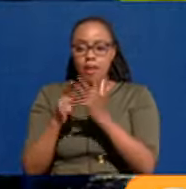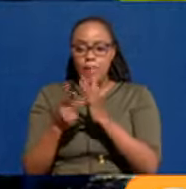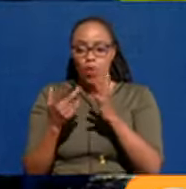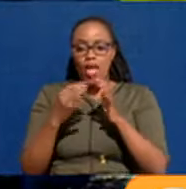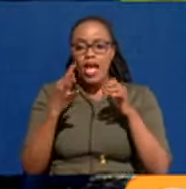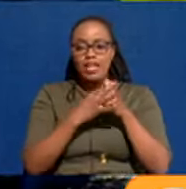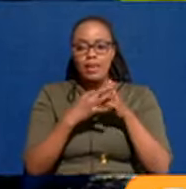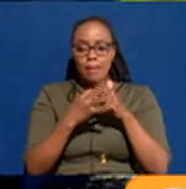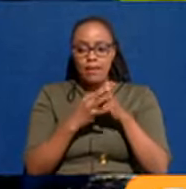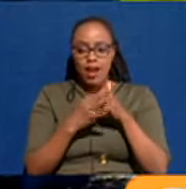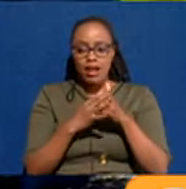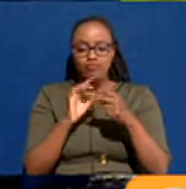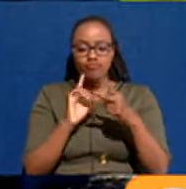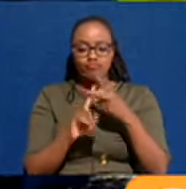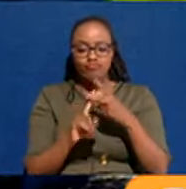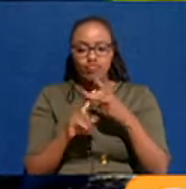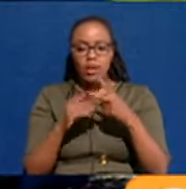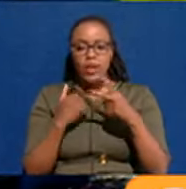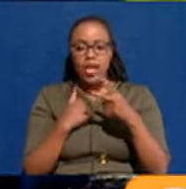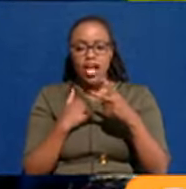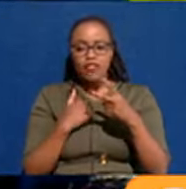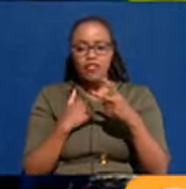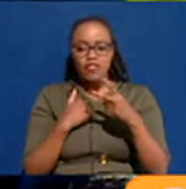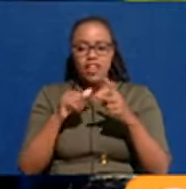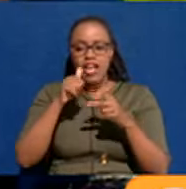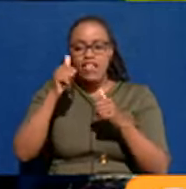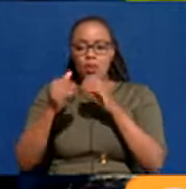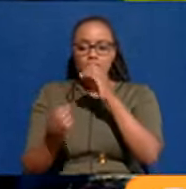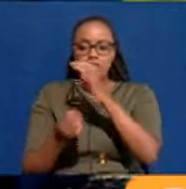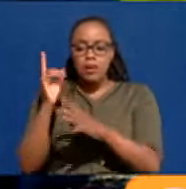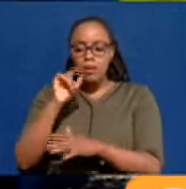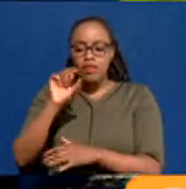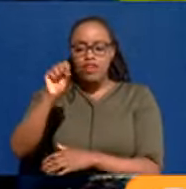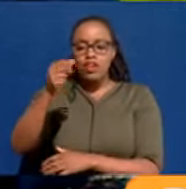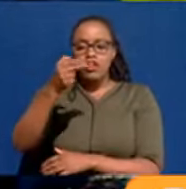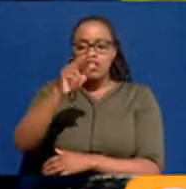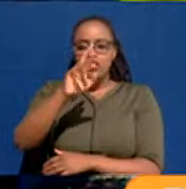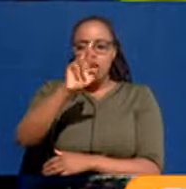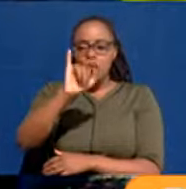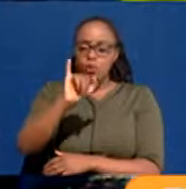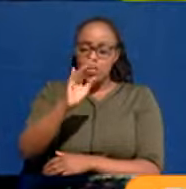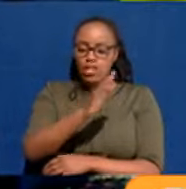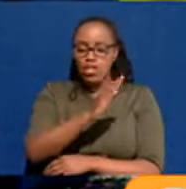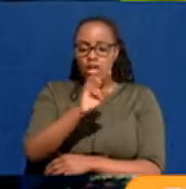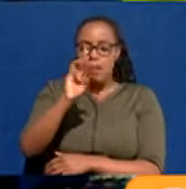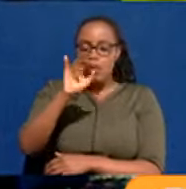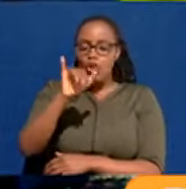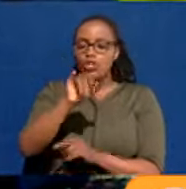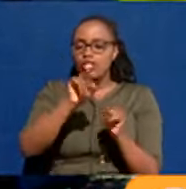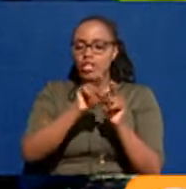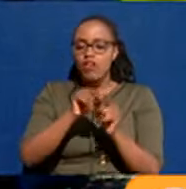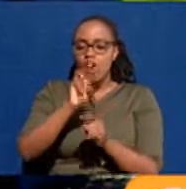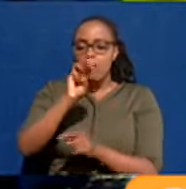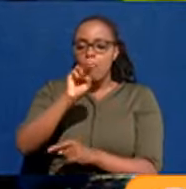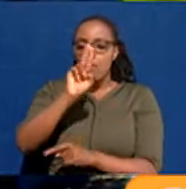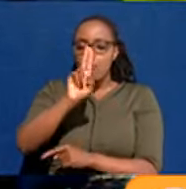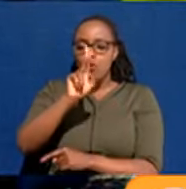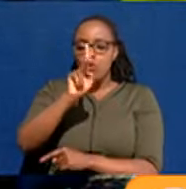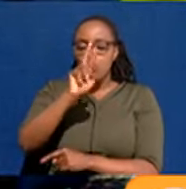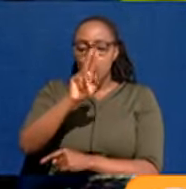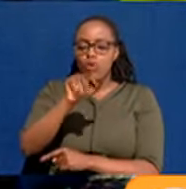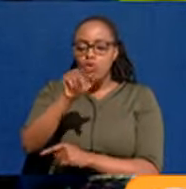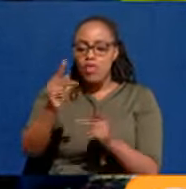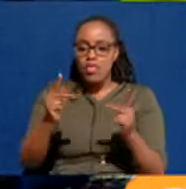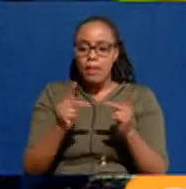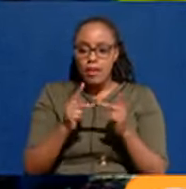Kibira. Kuna zile tumezindua Shaorimoyo, kuna zile Zamukuru. Ili pali mtu wanaishi, kama